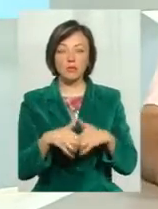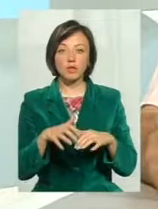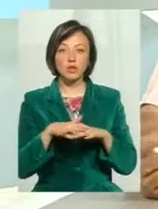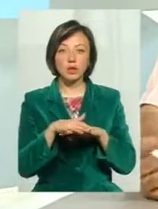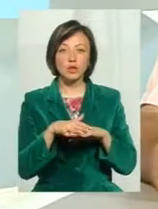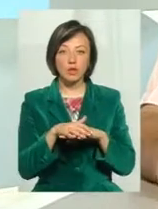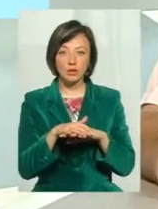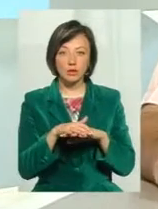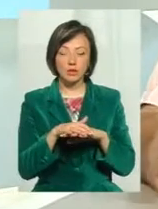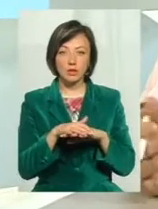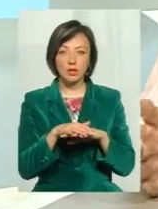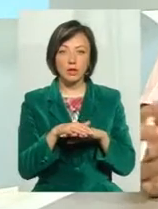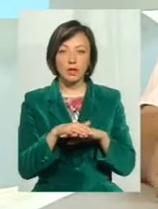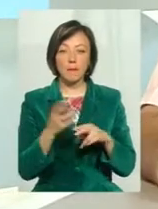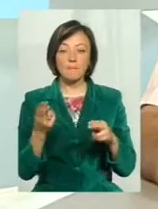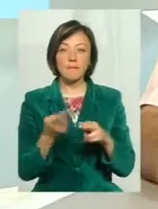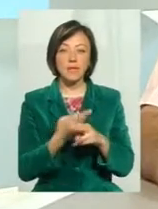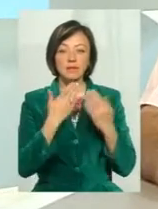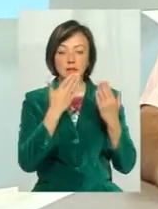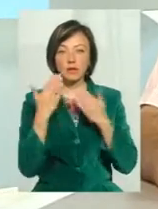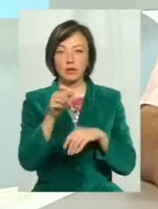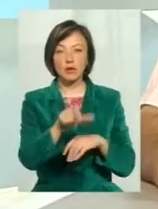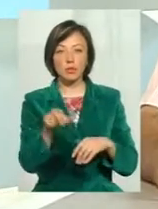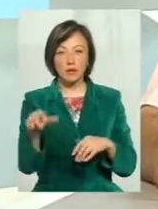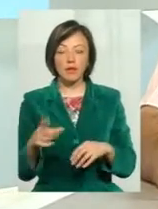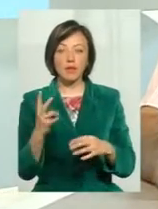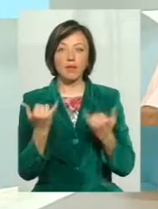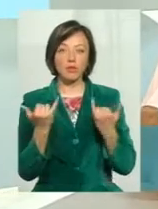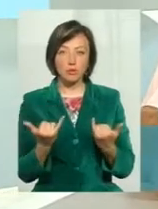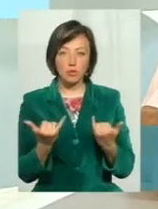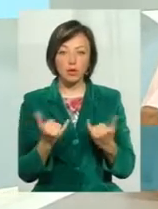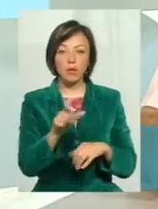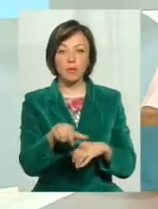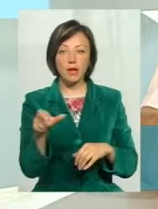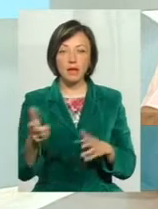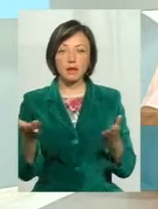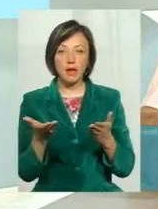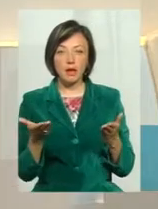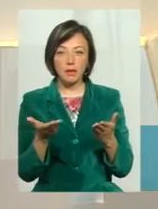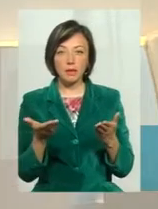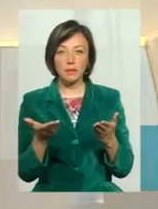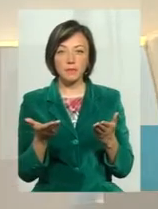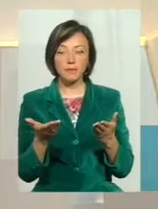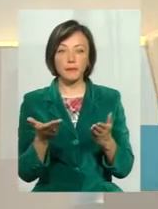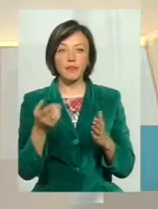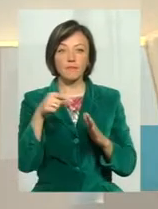розрахунки, відповідно, без звернень громадян, то на сьогодні громадянам, які, зокрема, от внутрішньо переміщені є